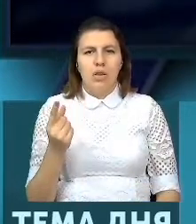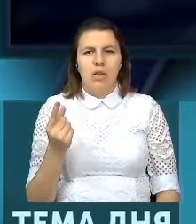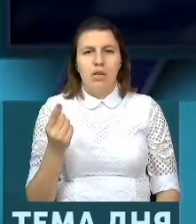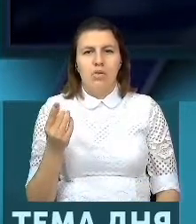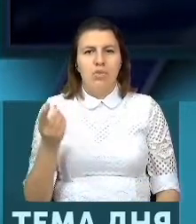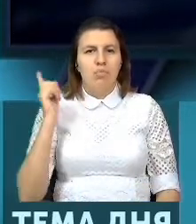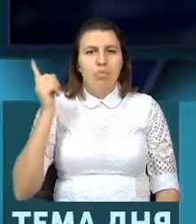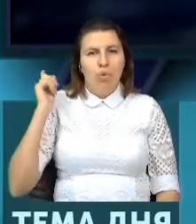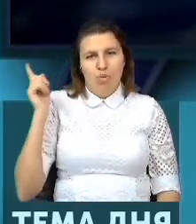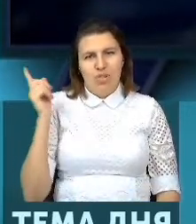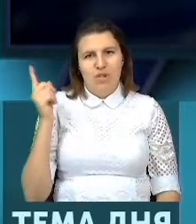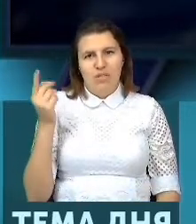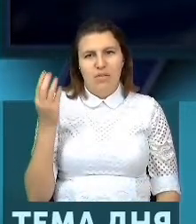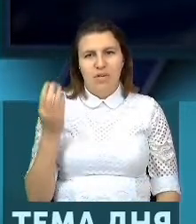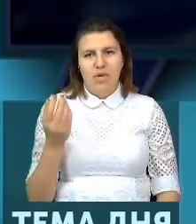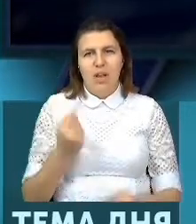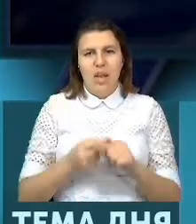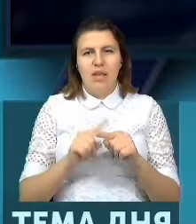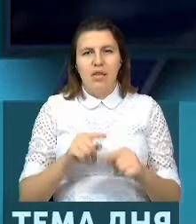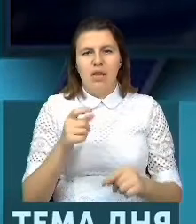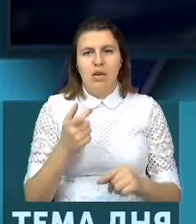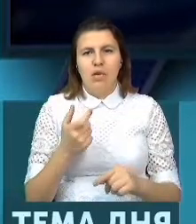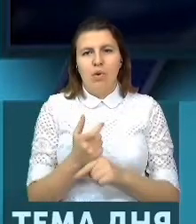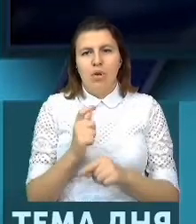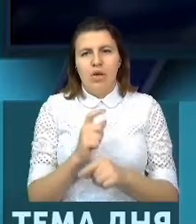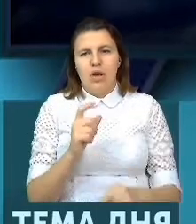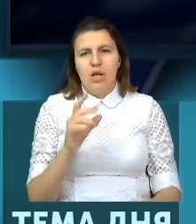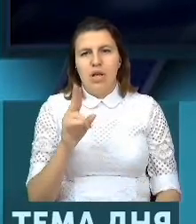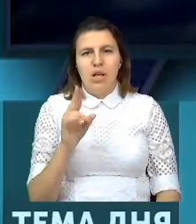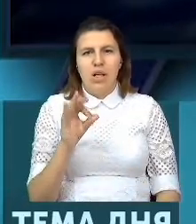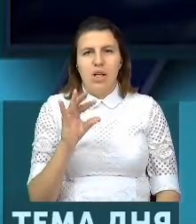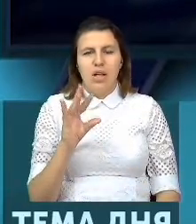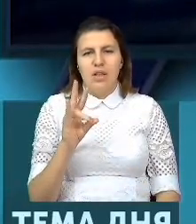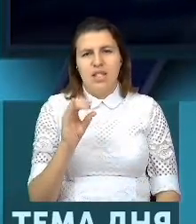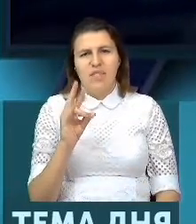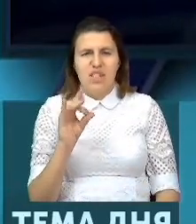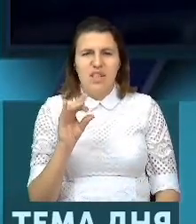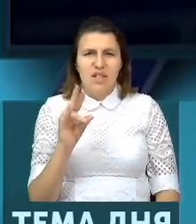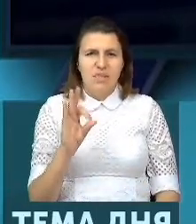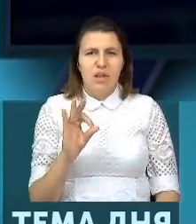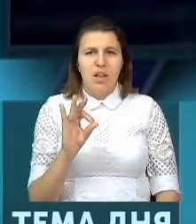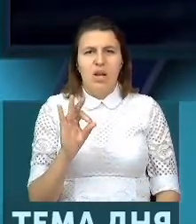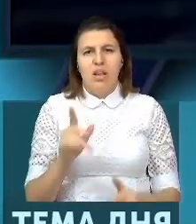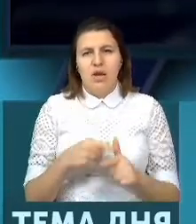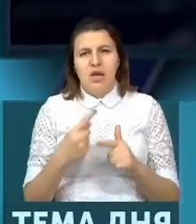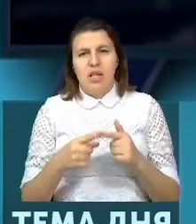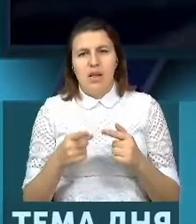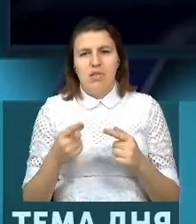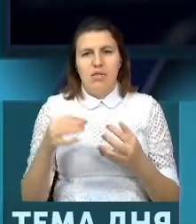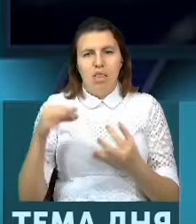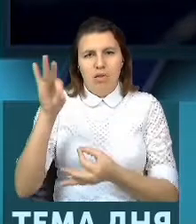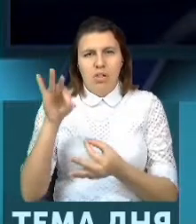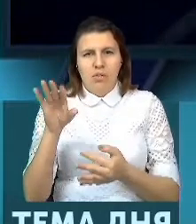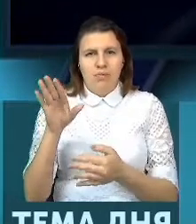Это очень, не то чтобы очень консервативная вещь, но она застряла где-то между прошлым и современным, и они никак не могут до